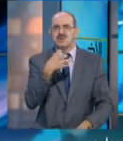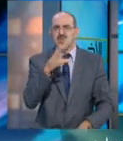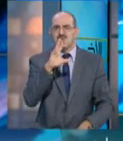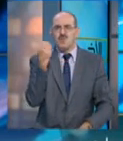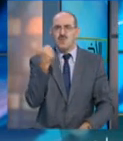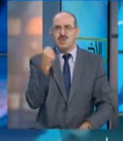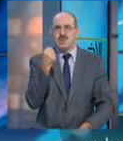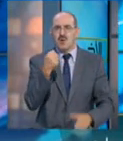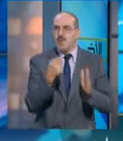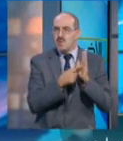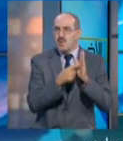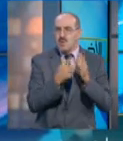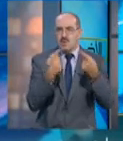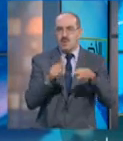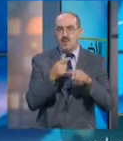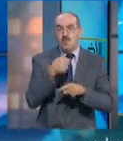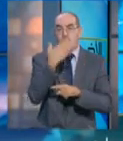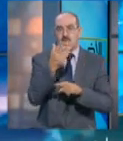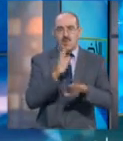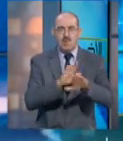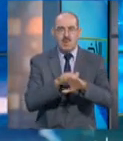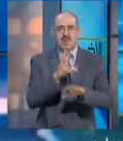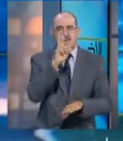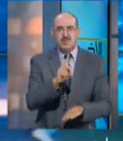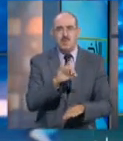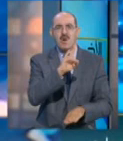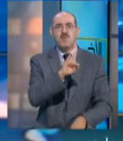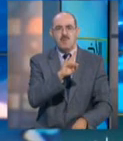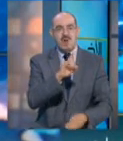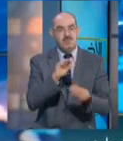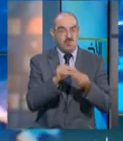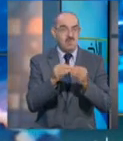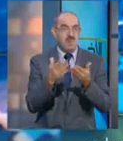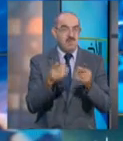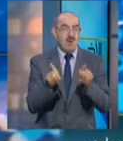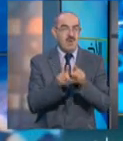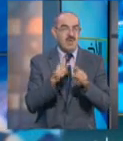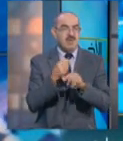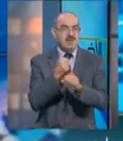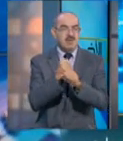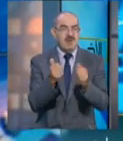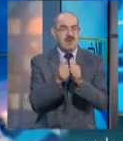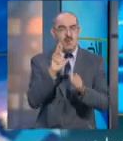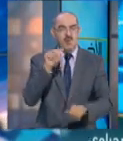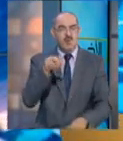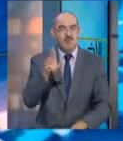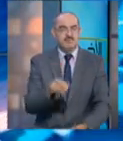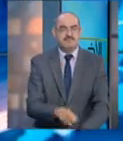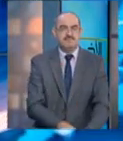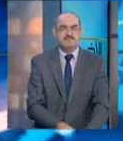الغربية خلال الاجتماع المقبل لمجلس حقوق الإنسان التابع للأمم